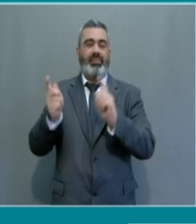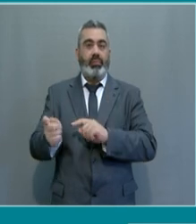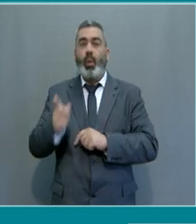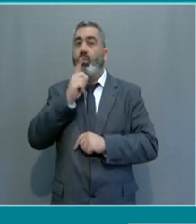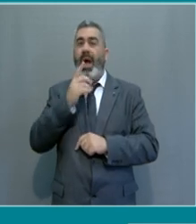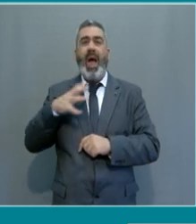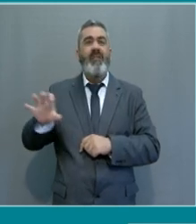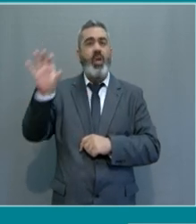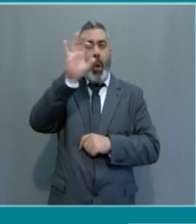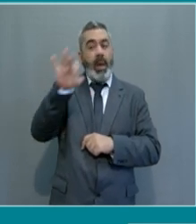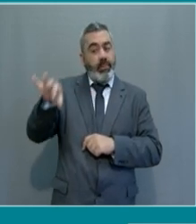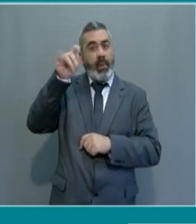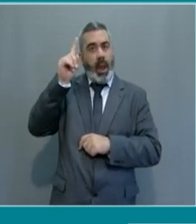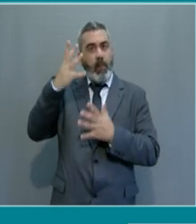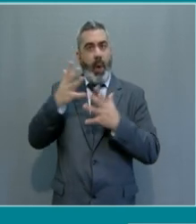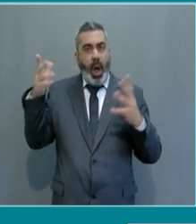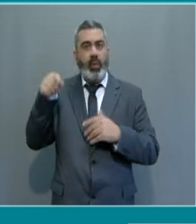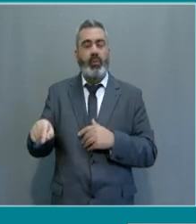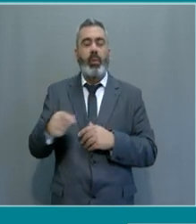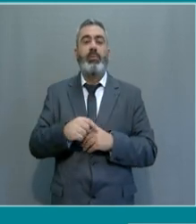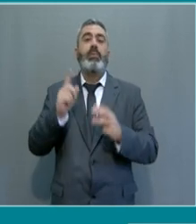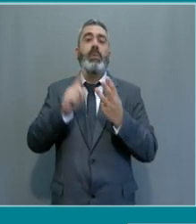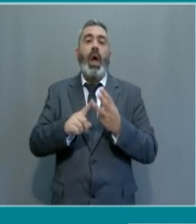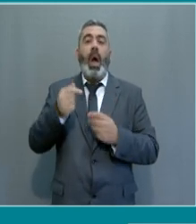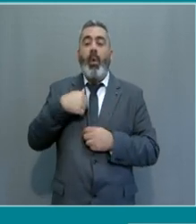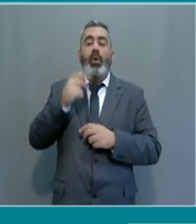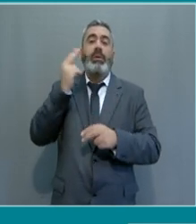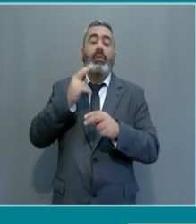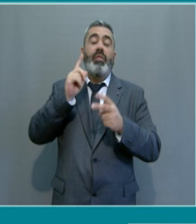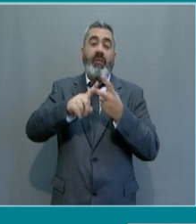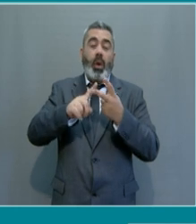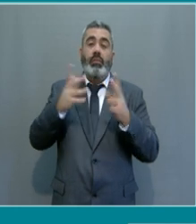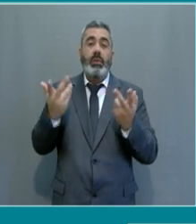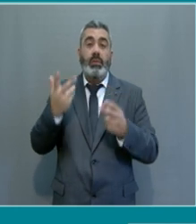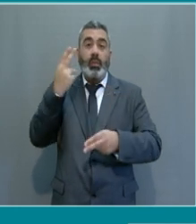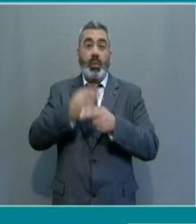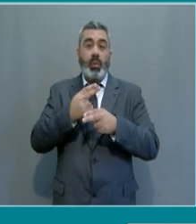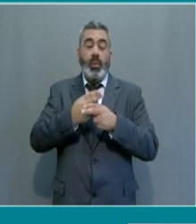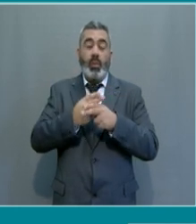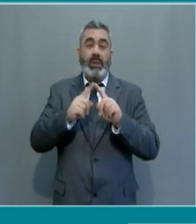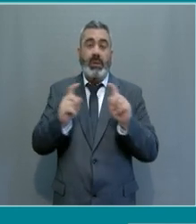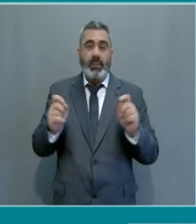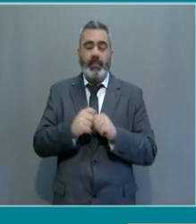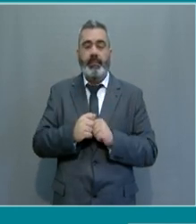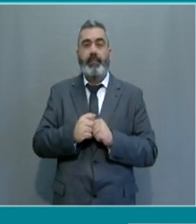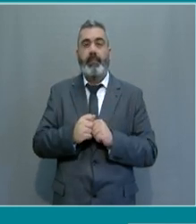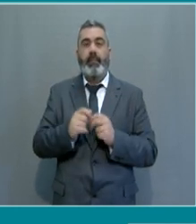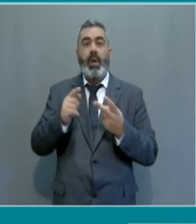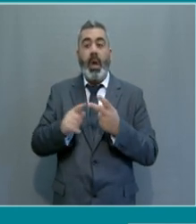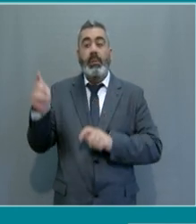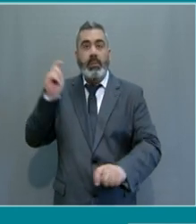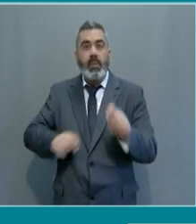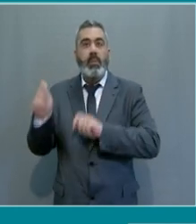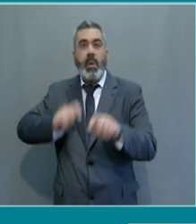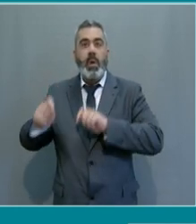Ευρώπη, που είναι από μόνο του κάτι ιδιαίτερα σημαντικό. Το δεύτερο είναι ότι προχωρήσαμε και το τελειώσαμε μέσα